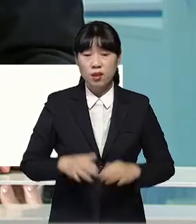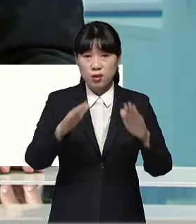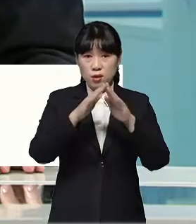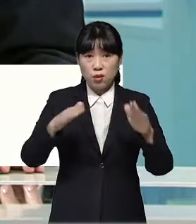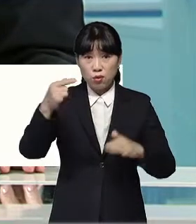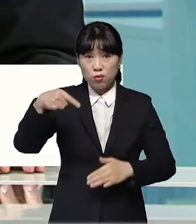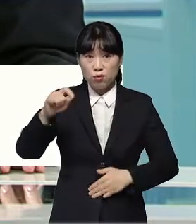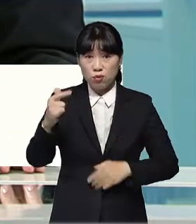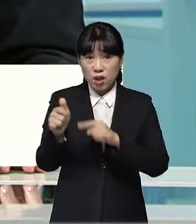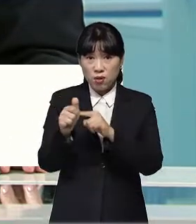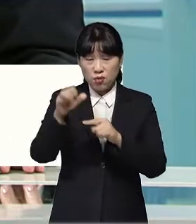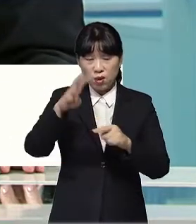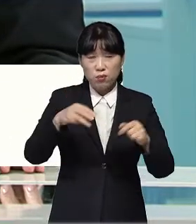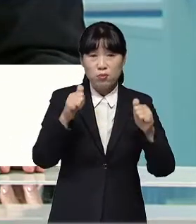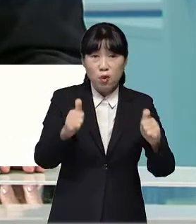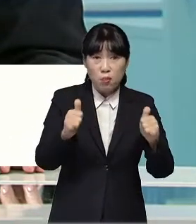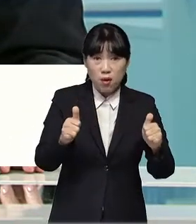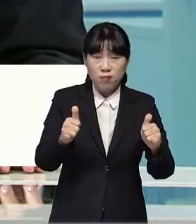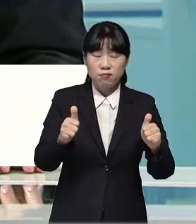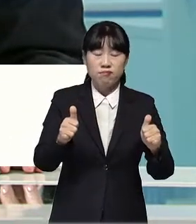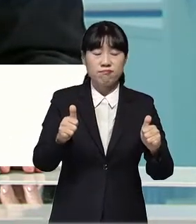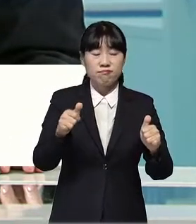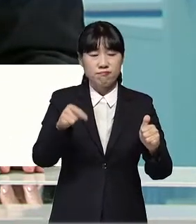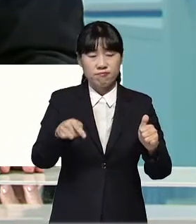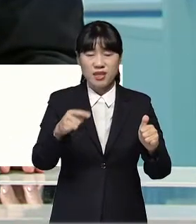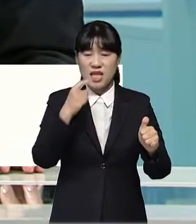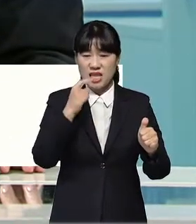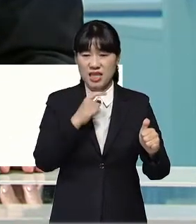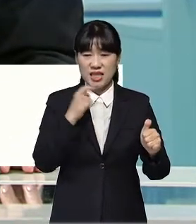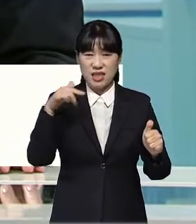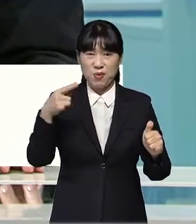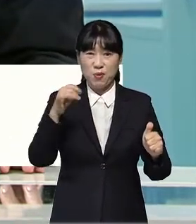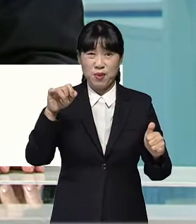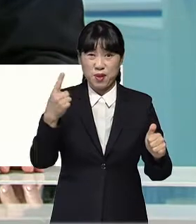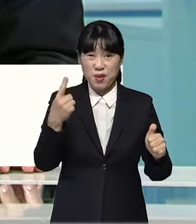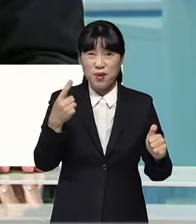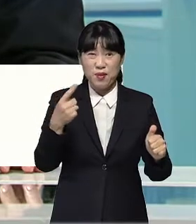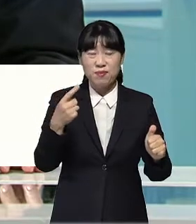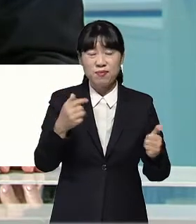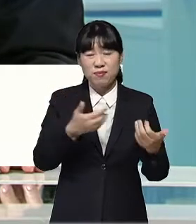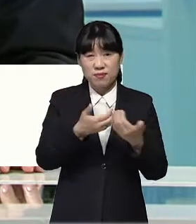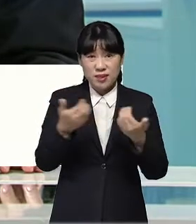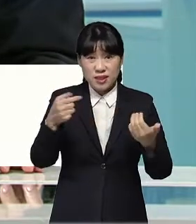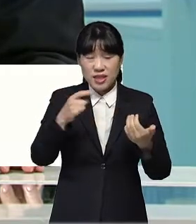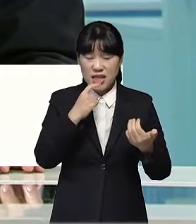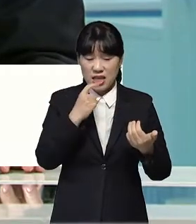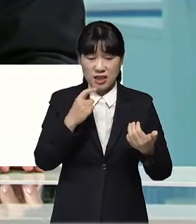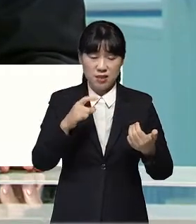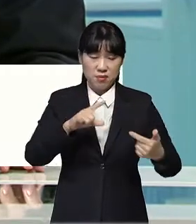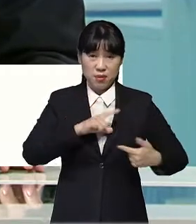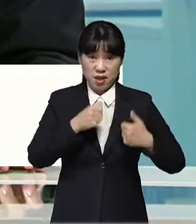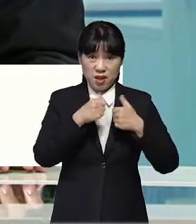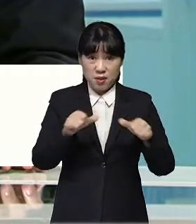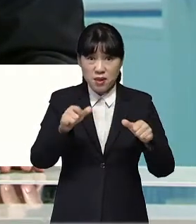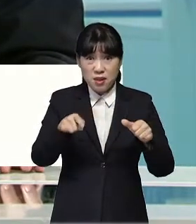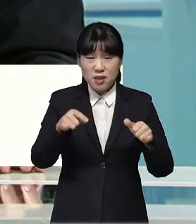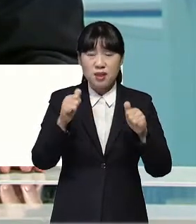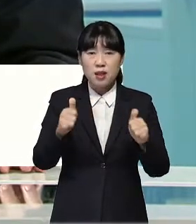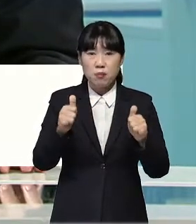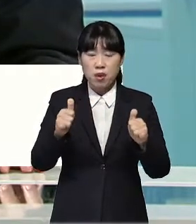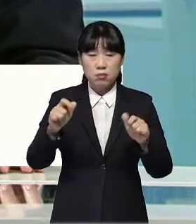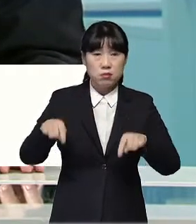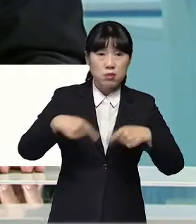전두환이 광주지법에서 열릴 예정이던 고 조비오 신부에 대한 사자명예훼손 항소심 첫 재판에 출석하지